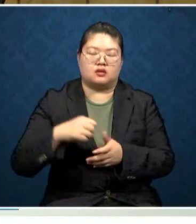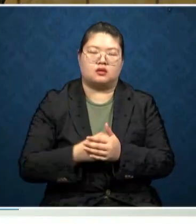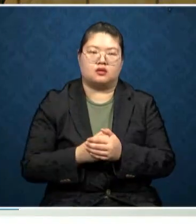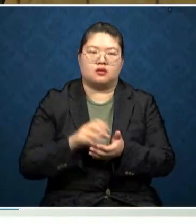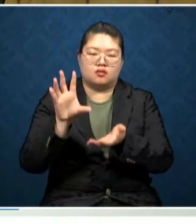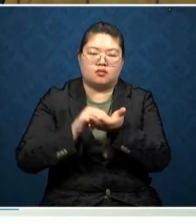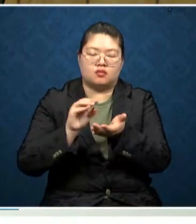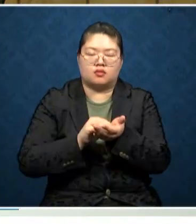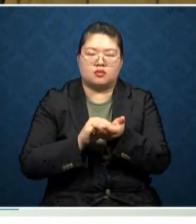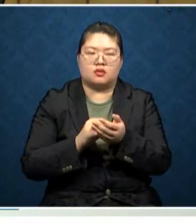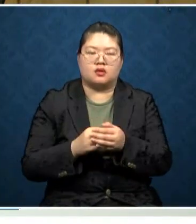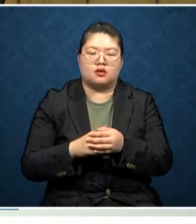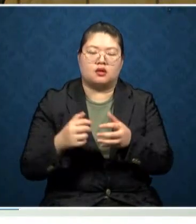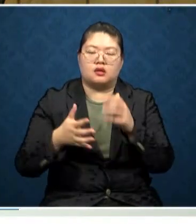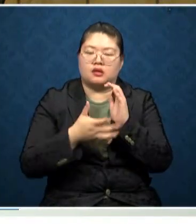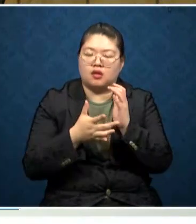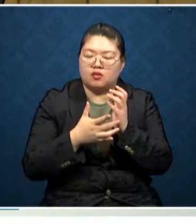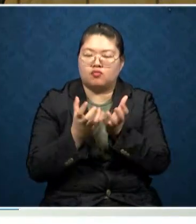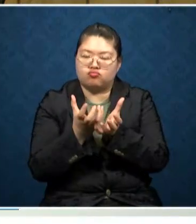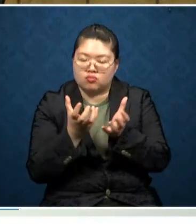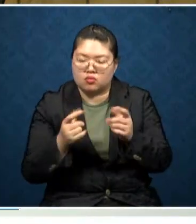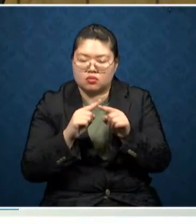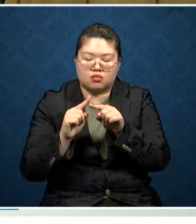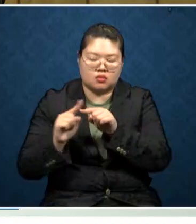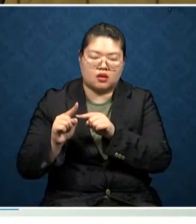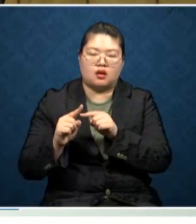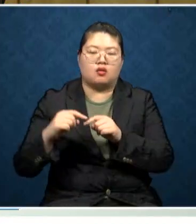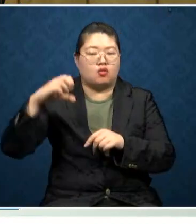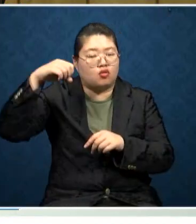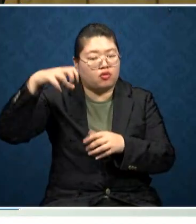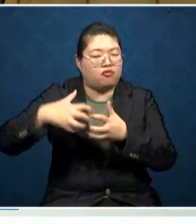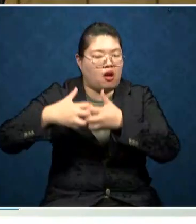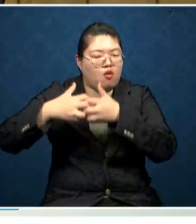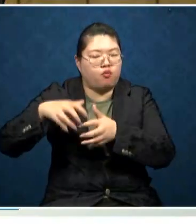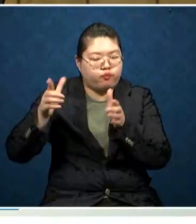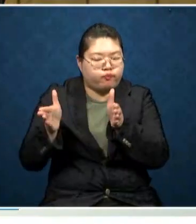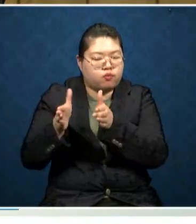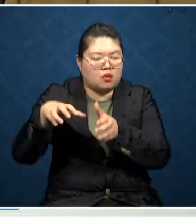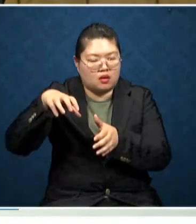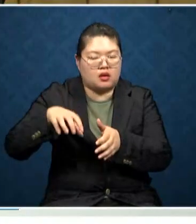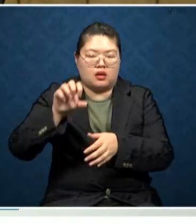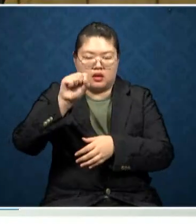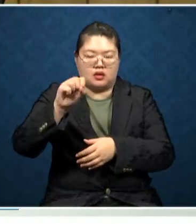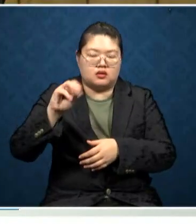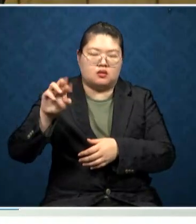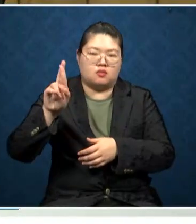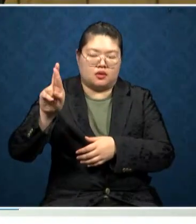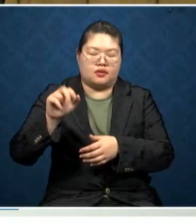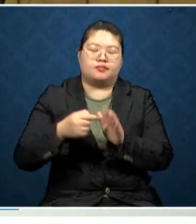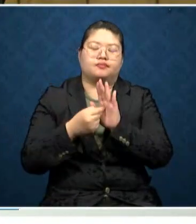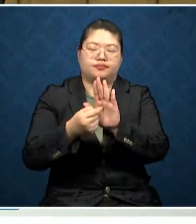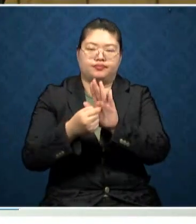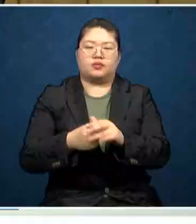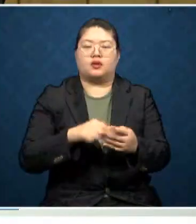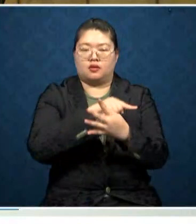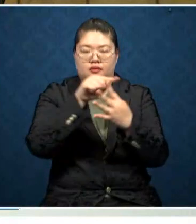เทคโนโลยีพพลังงานไฮโดรเจนเทคโนโลยีโรงไฟฟ้านิวเคลียร์ขนาดเล็ก smrเป็นต้นซึ่งทั้ง